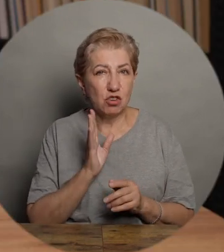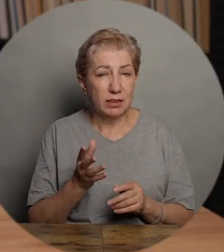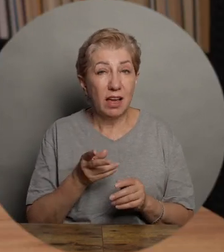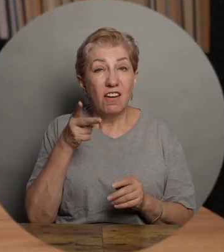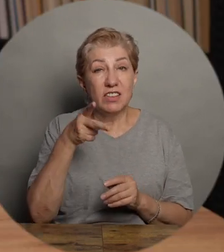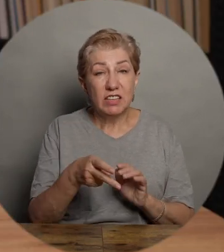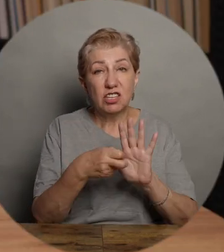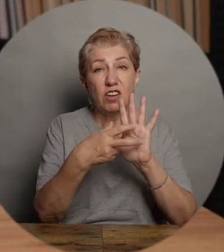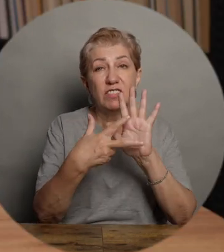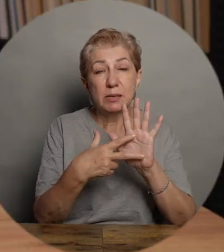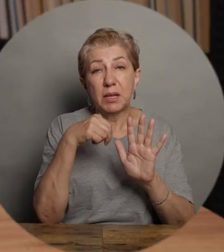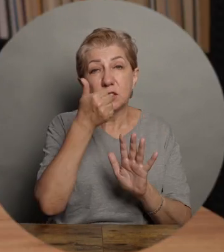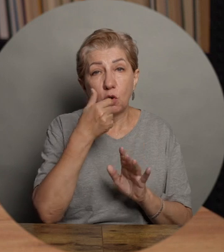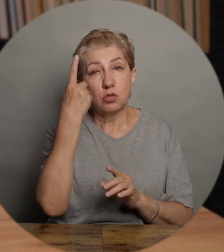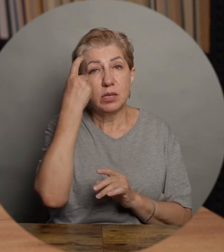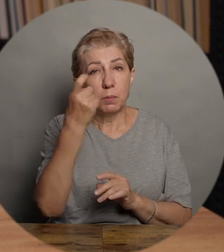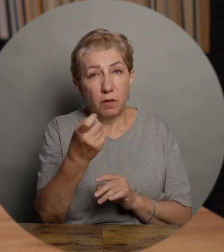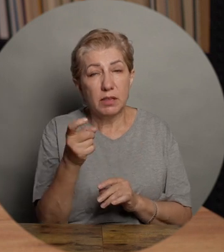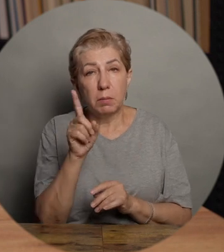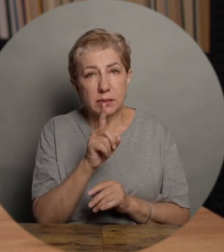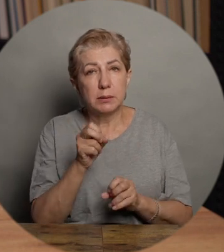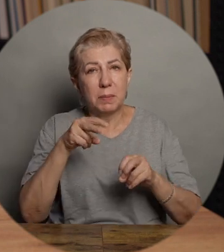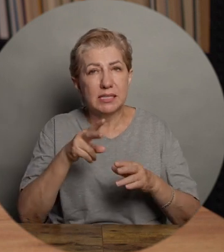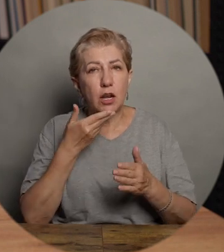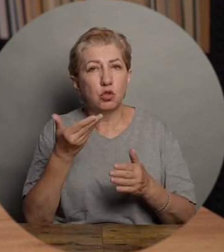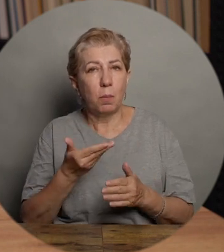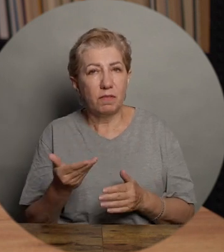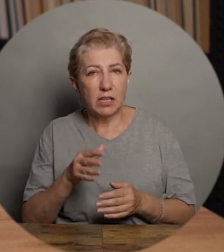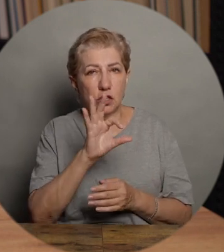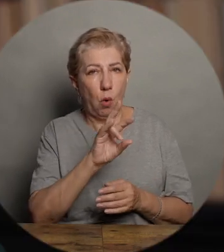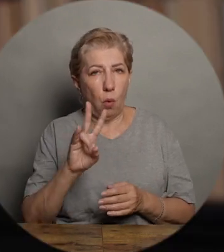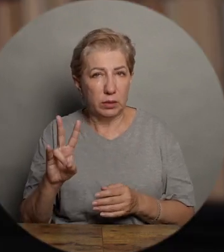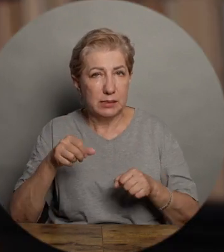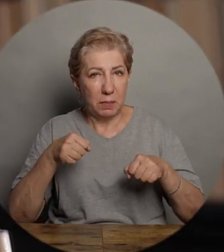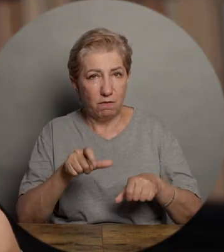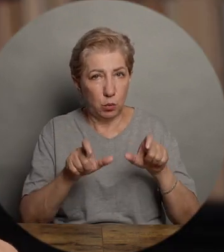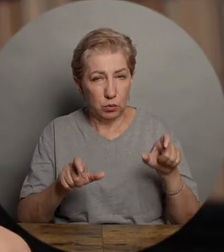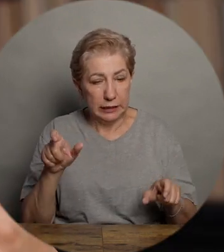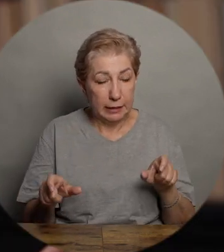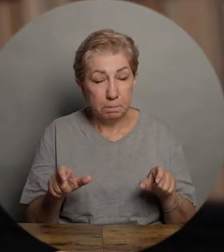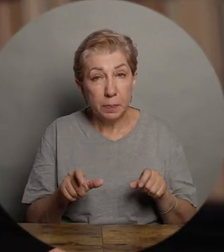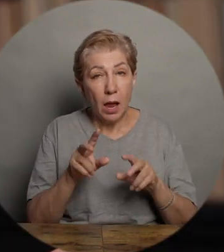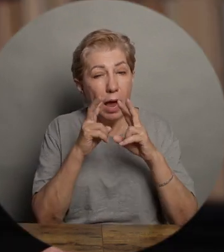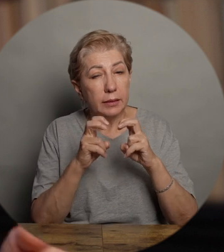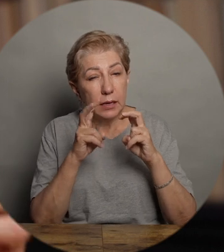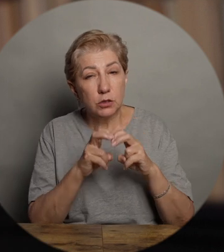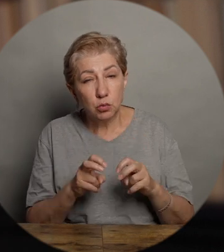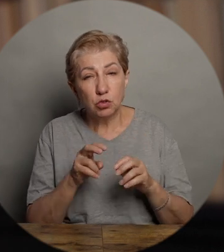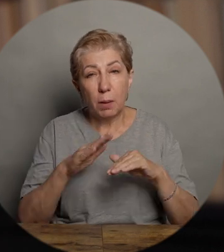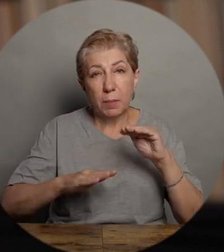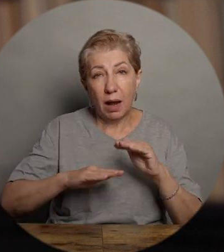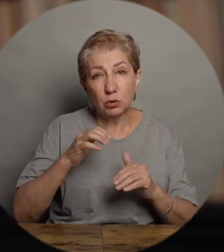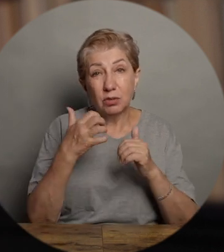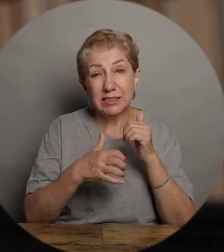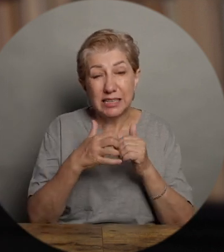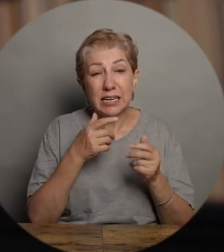ще в 2018 році повідомляла спеціальна доповідачка ради ООН з прав людини аналізуючи практику єспл у цій темі серед